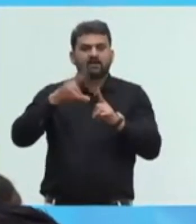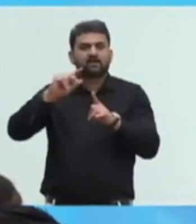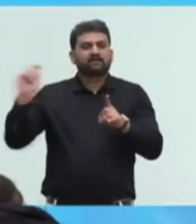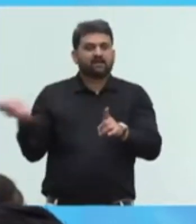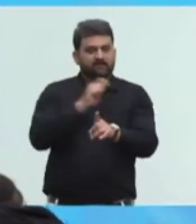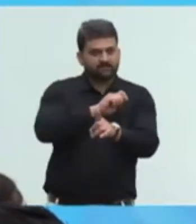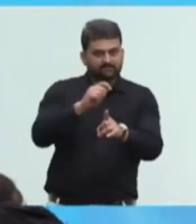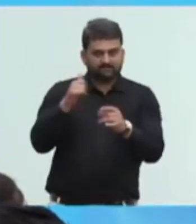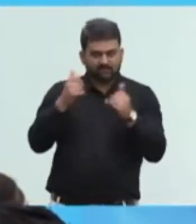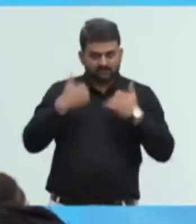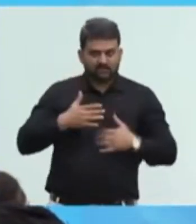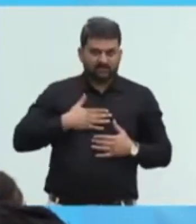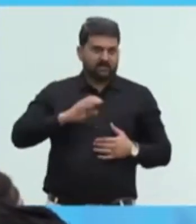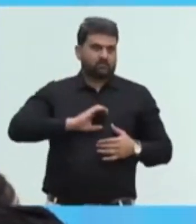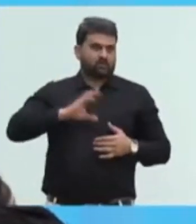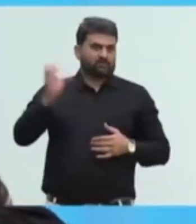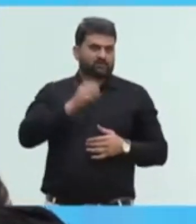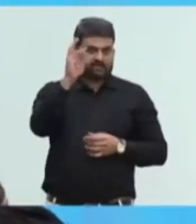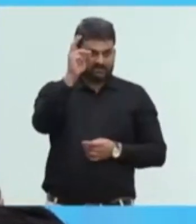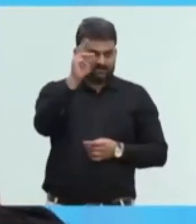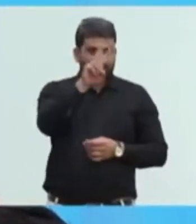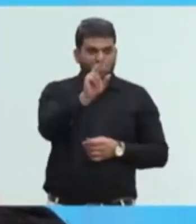आप रॉन्ग इन